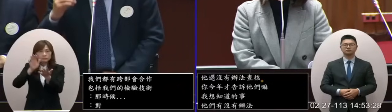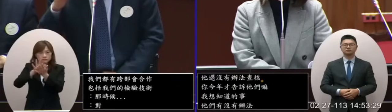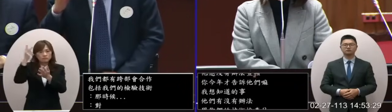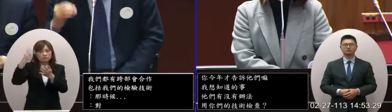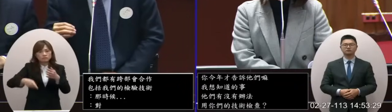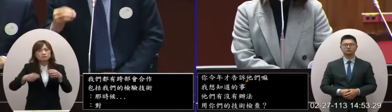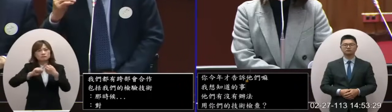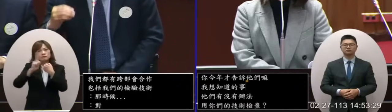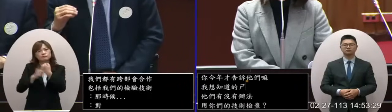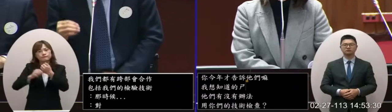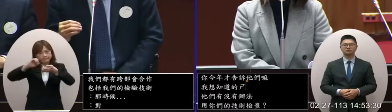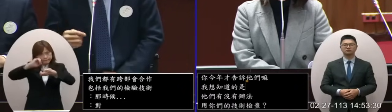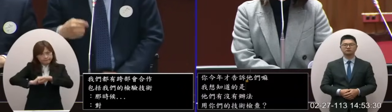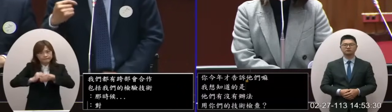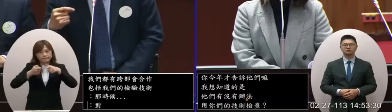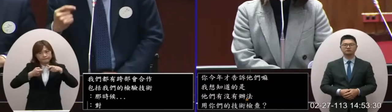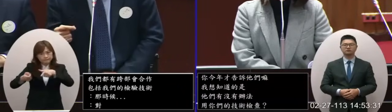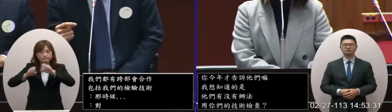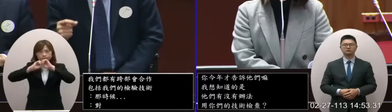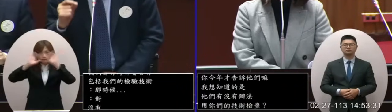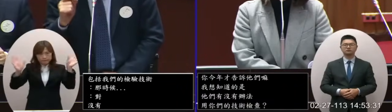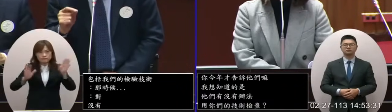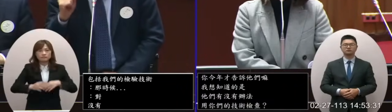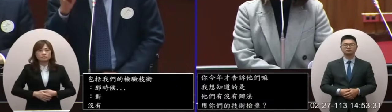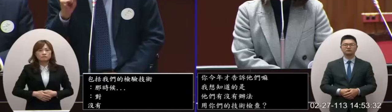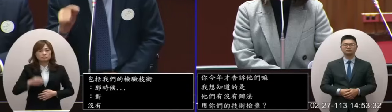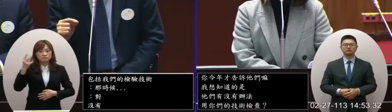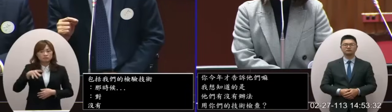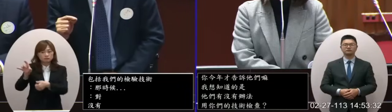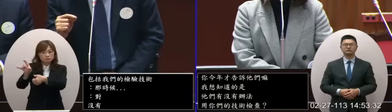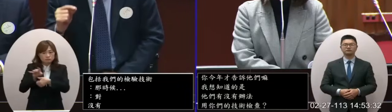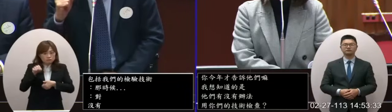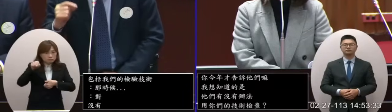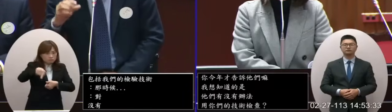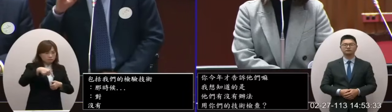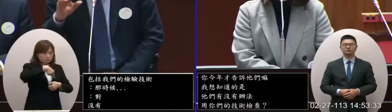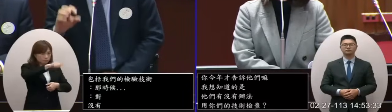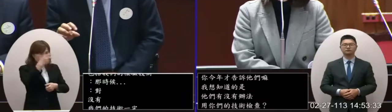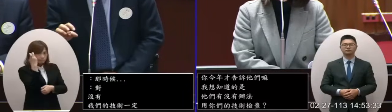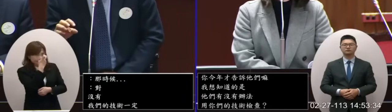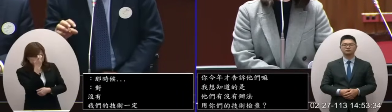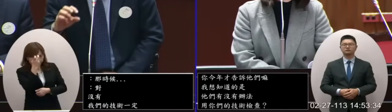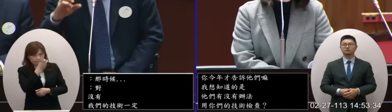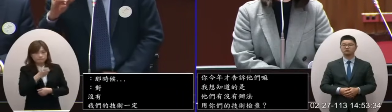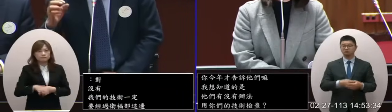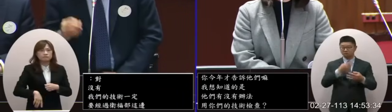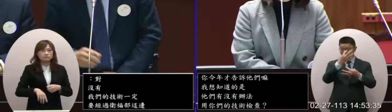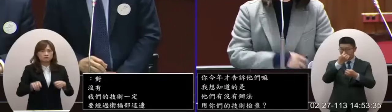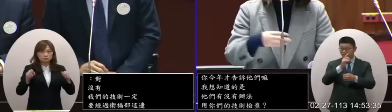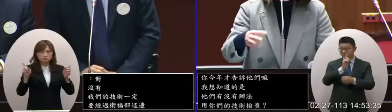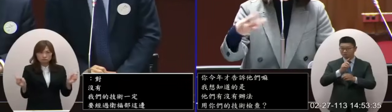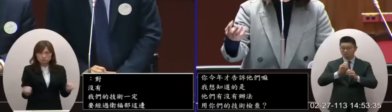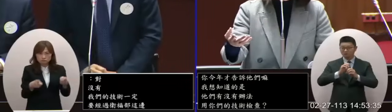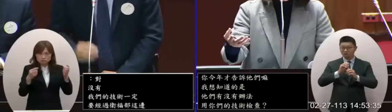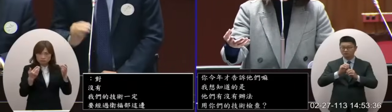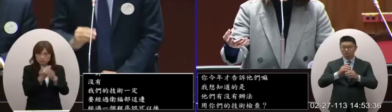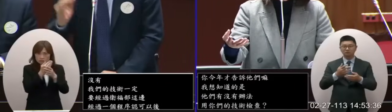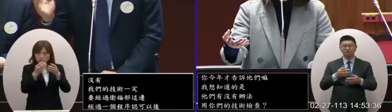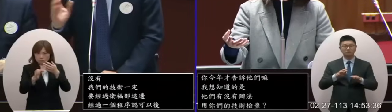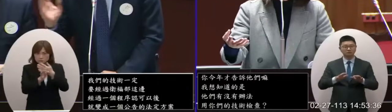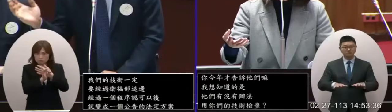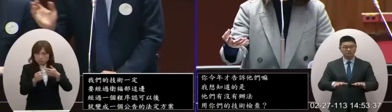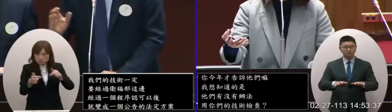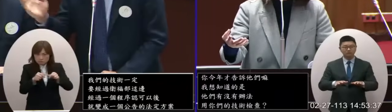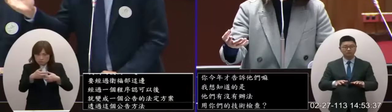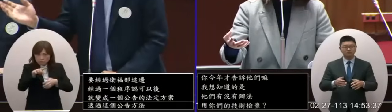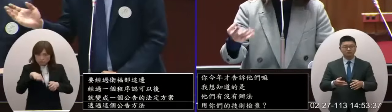方法，那透过这个公告的方法就可以去查验，而且不是畜产试验所，我们会把这个技术给 现在已经 我们现在